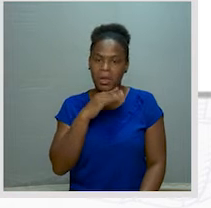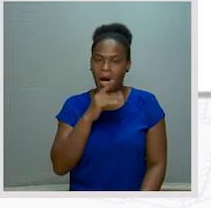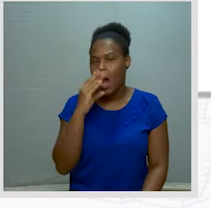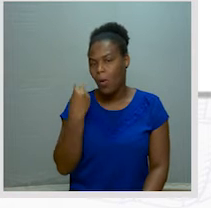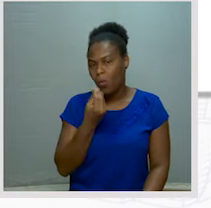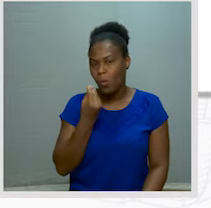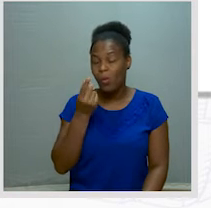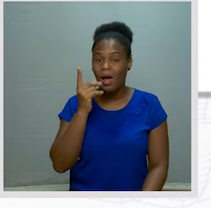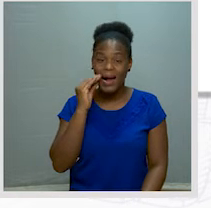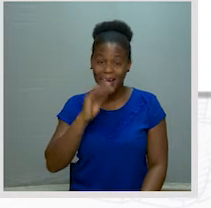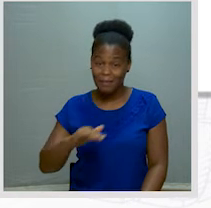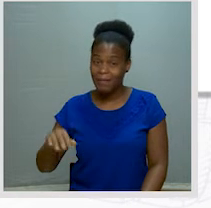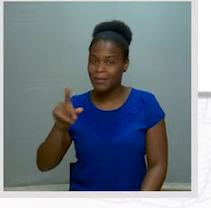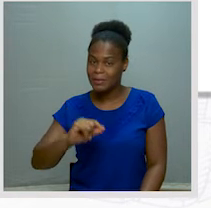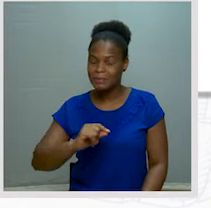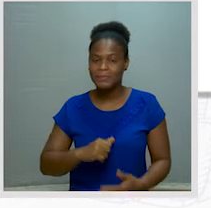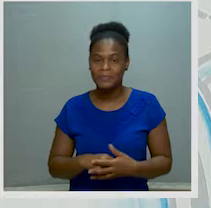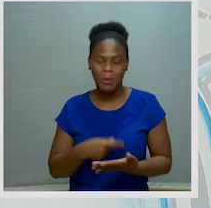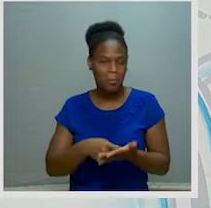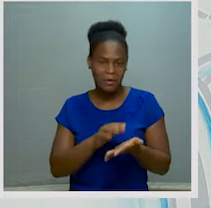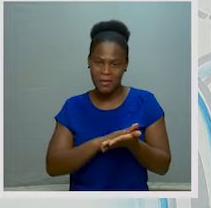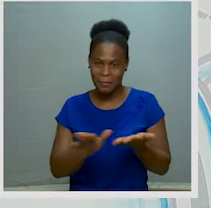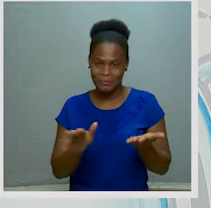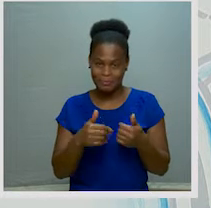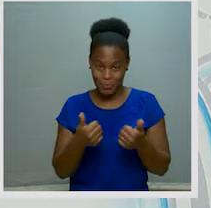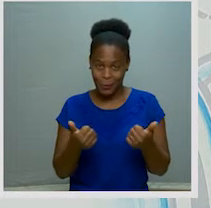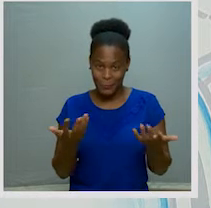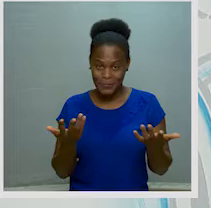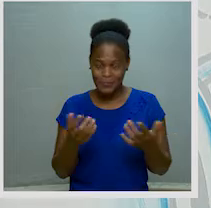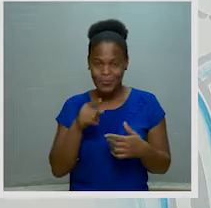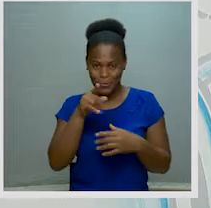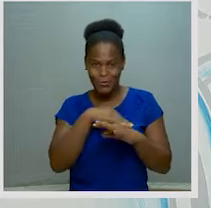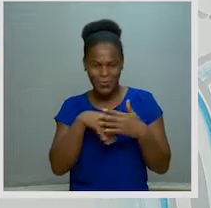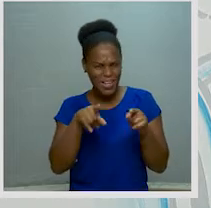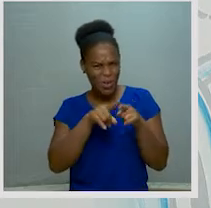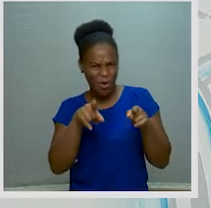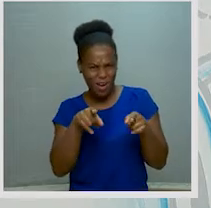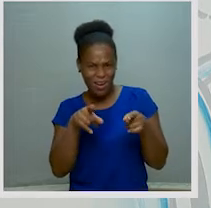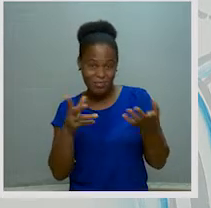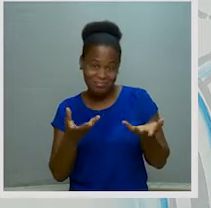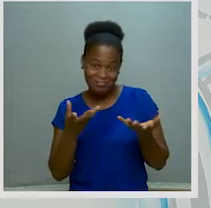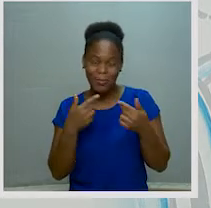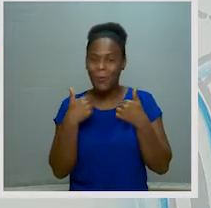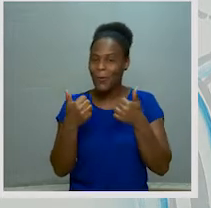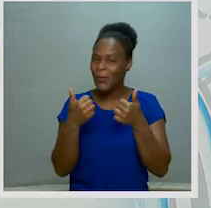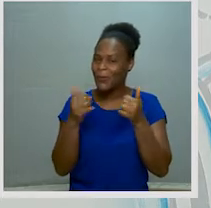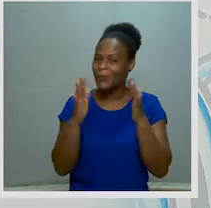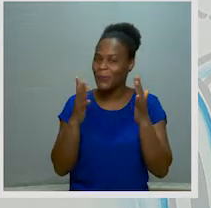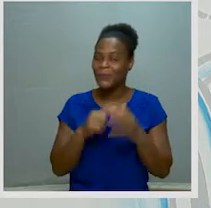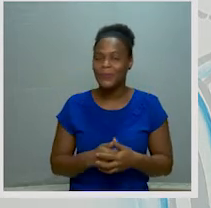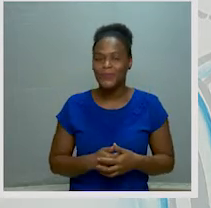les étudiants et les enfants. C'est bon? Vous avez fait pareil? Très